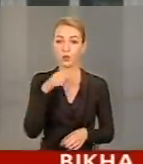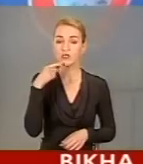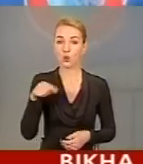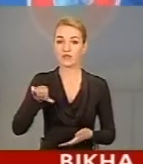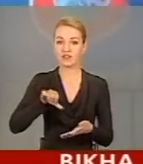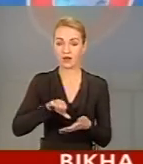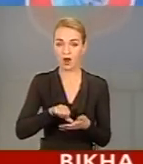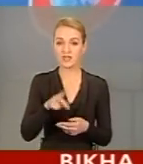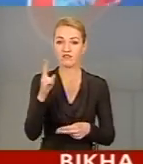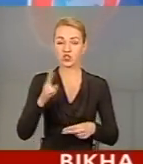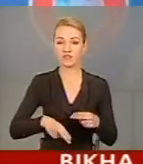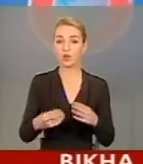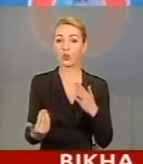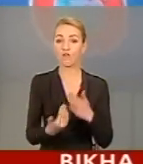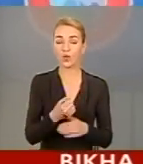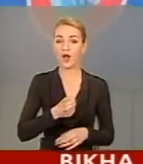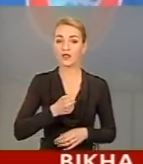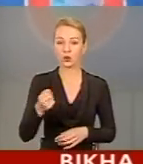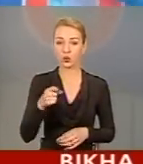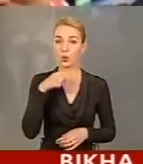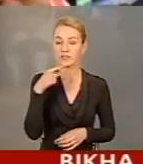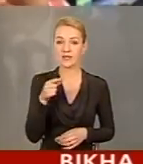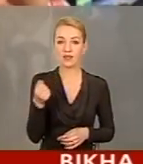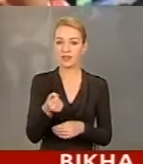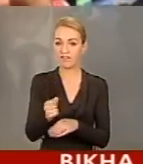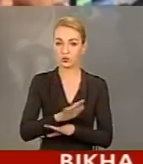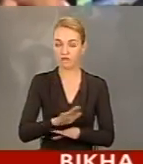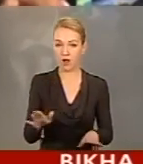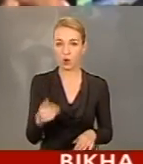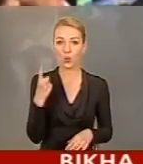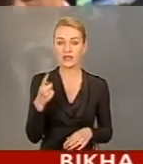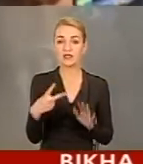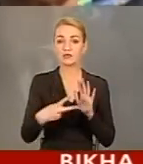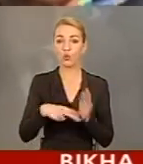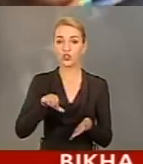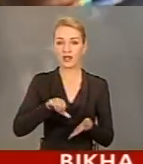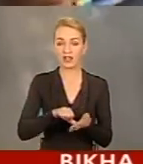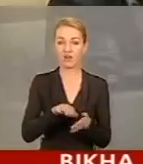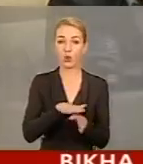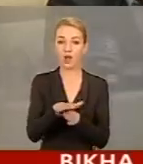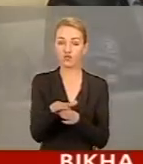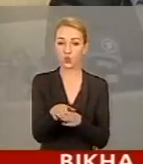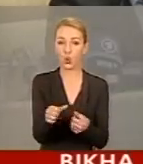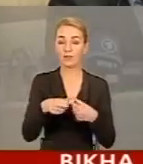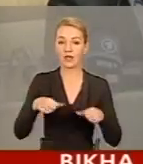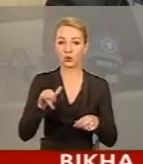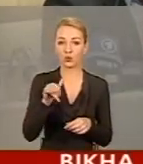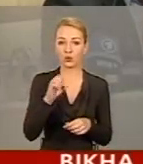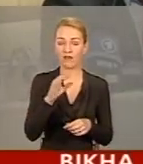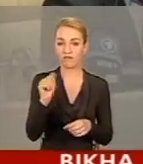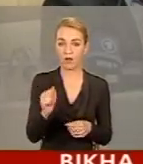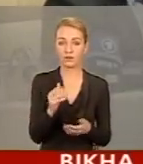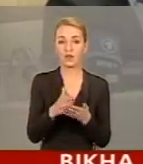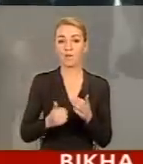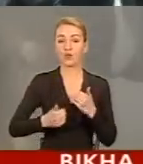російського представника завершився, а нової кандидатури Росія не висувала. Одним із 7 членів виконавчого комітету УЄФА став